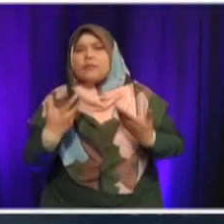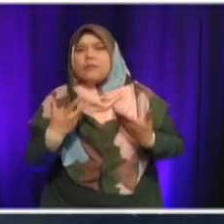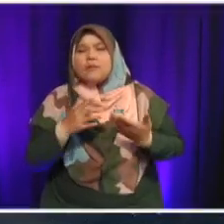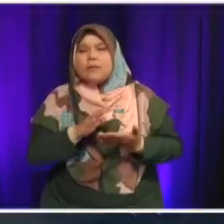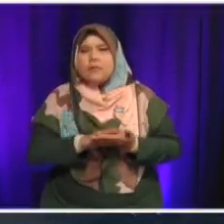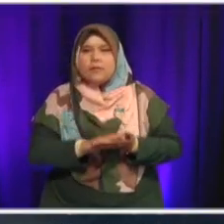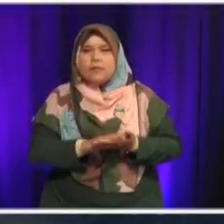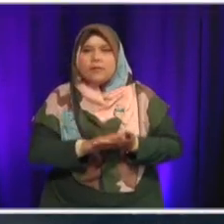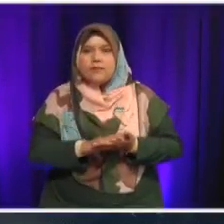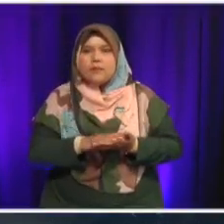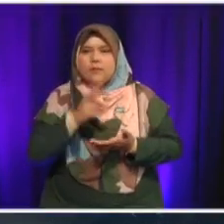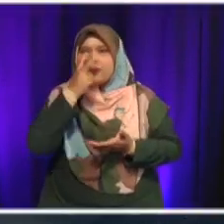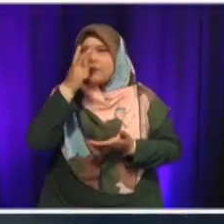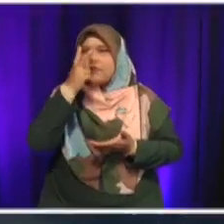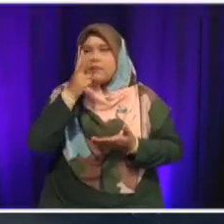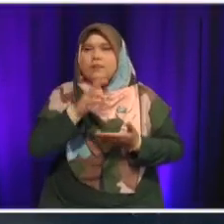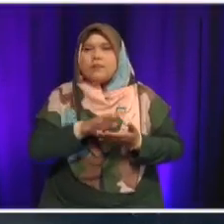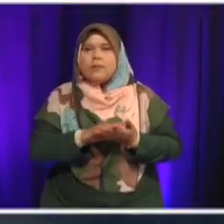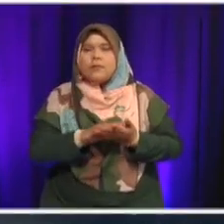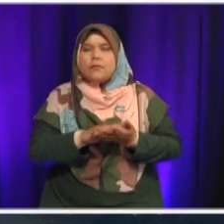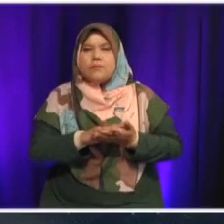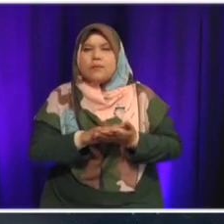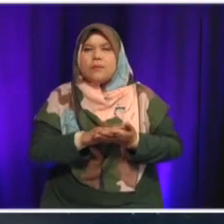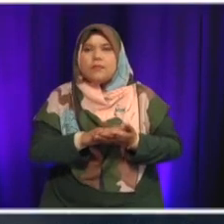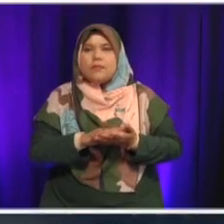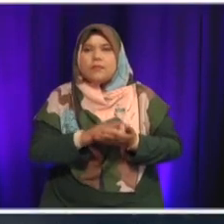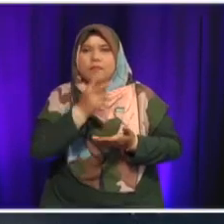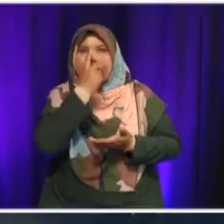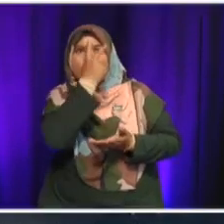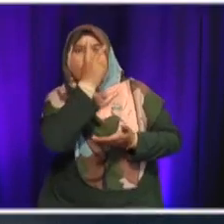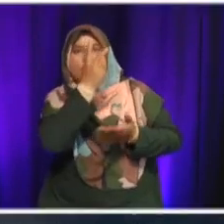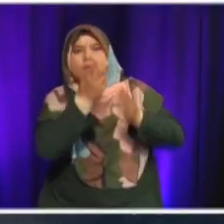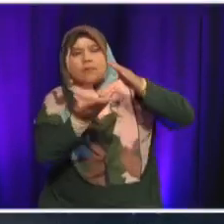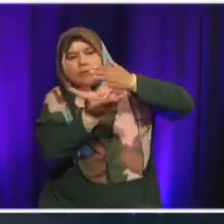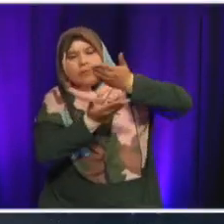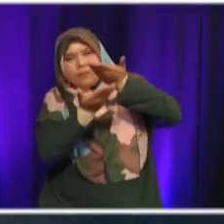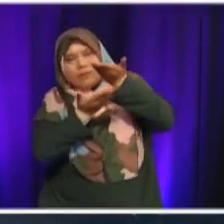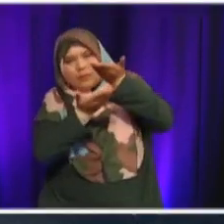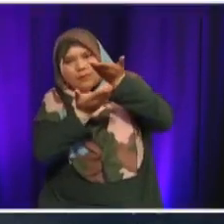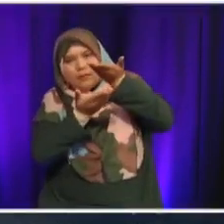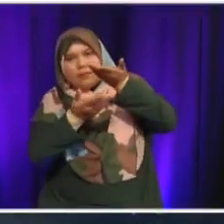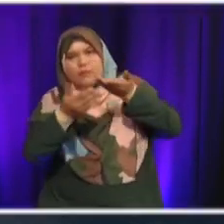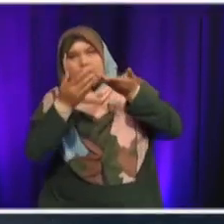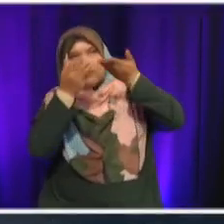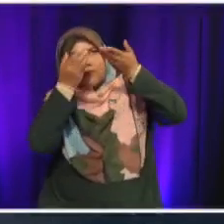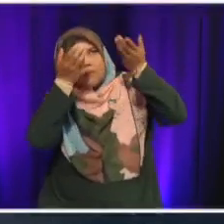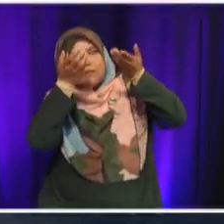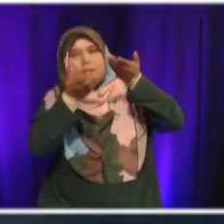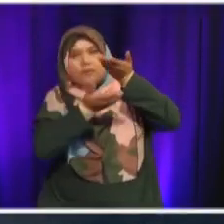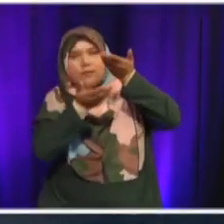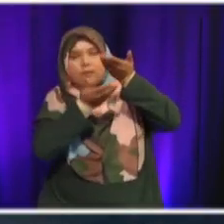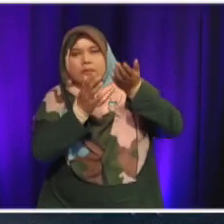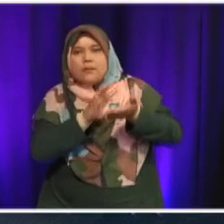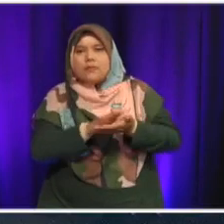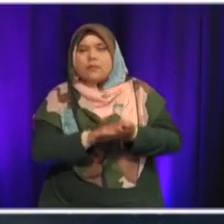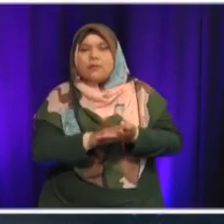ataupun mata saya itu dengan cara kita lihat di bagian bawah sini bagian bawah bagian bawah